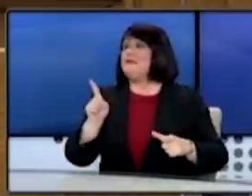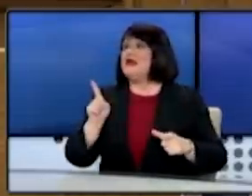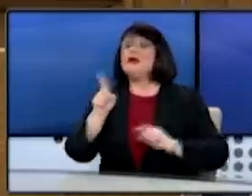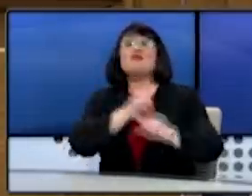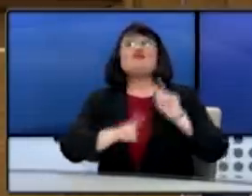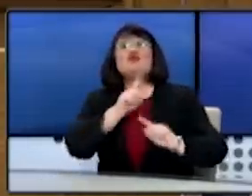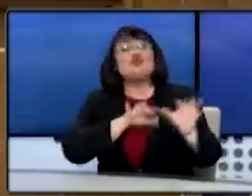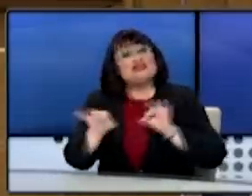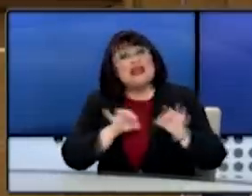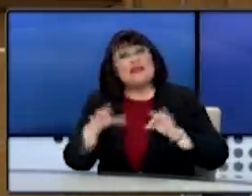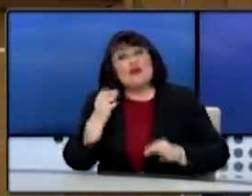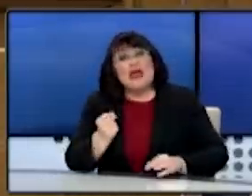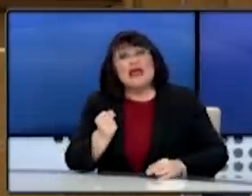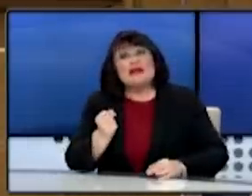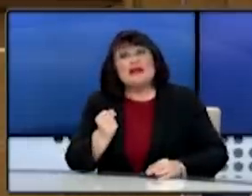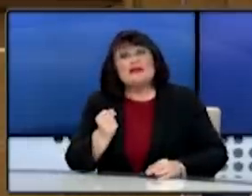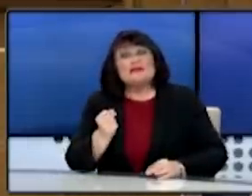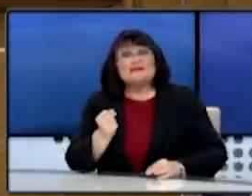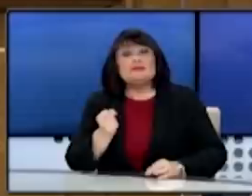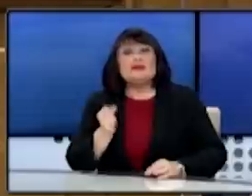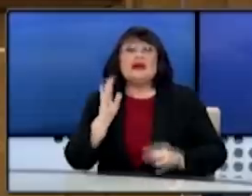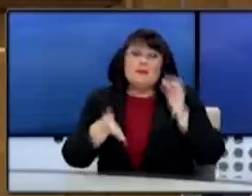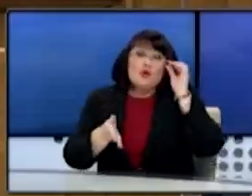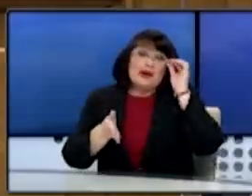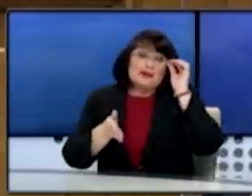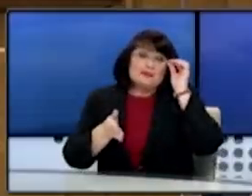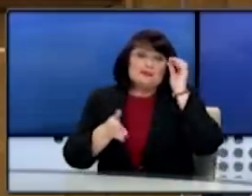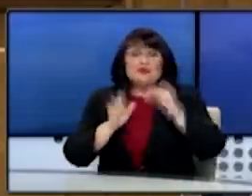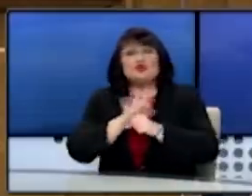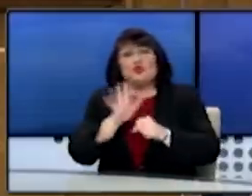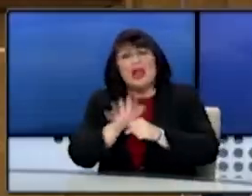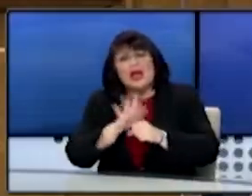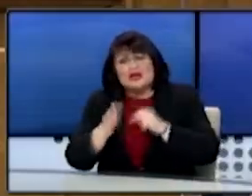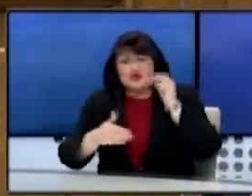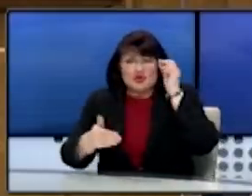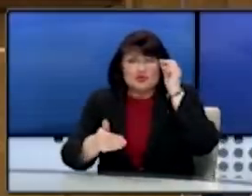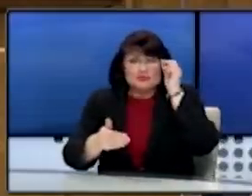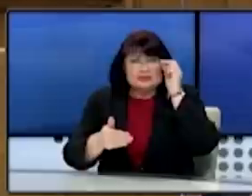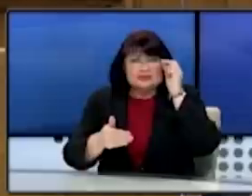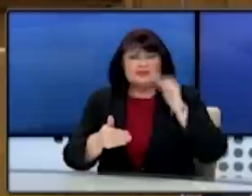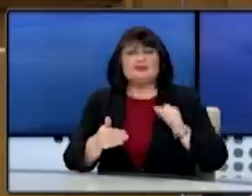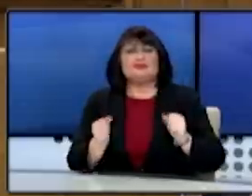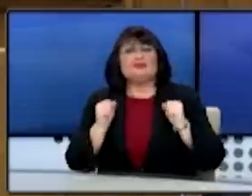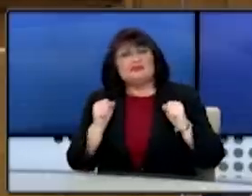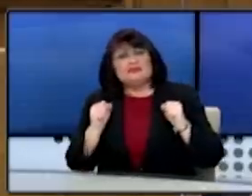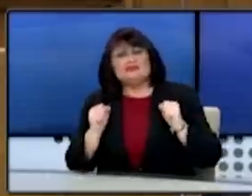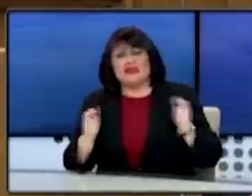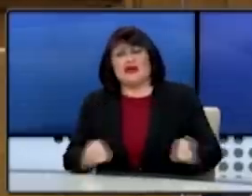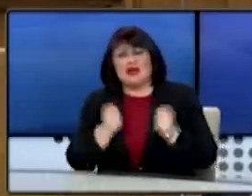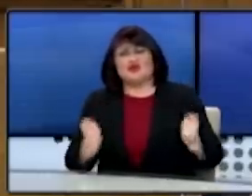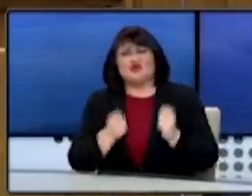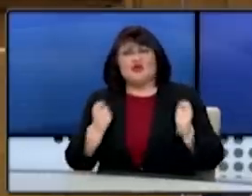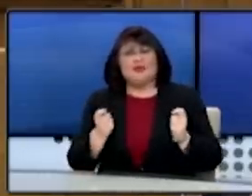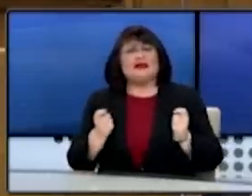Ποιος από εσάς έχει σχέδιο το οποίο μπορεί, έστω σε μια άμεση προοπτική, να εξασφαλίσει στους εργαζόμενους